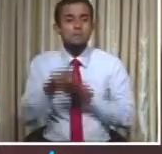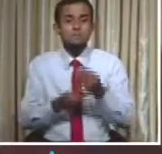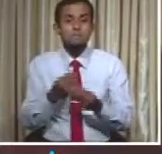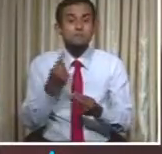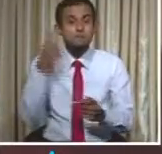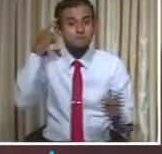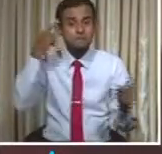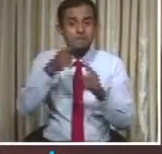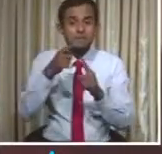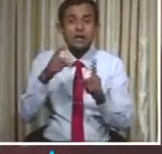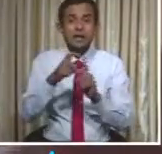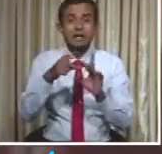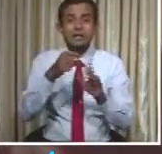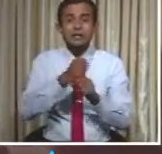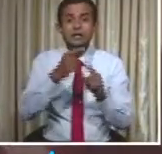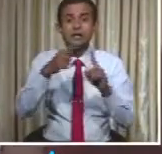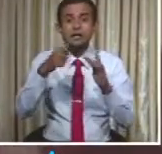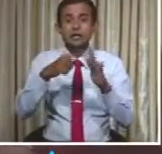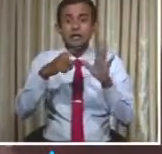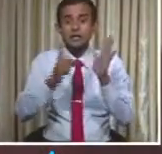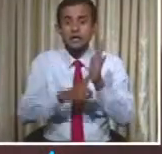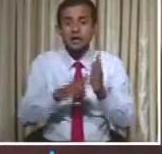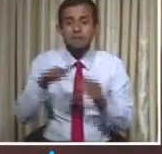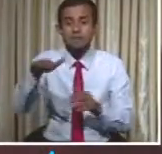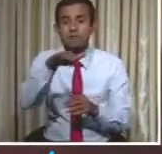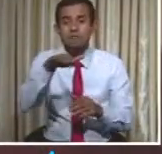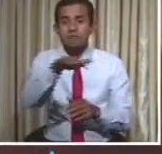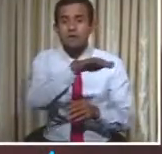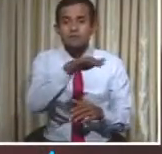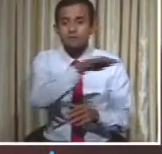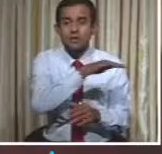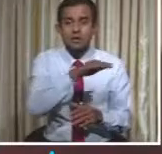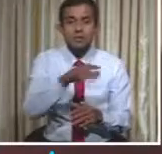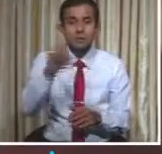අදාළව ඩිජිටල්කරණයට අදාළ ශේෂ්‍ය පිළිබඳව